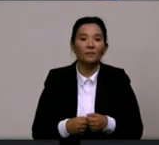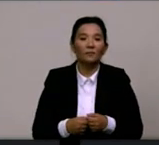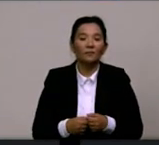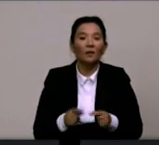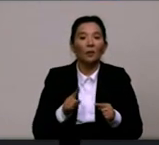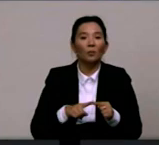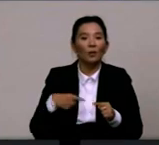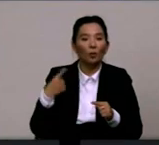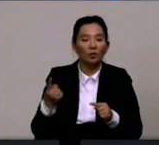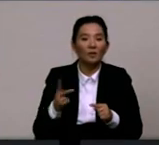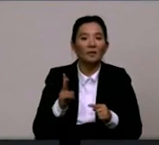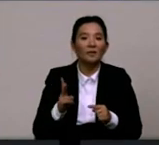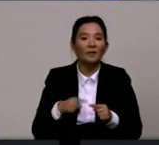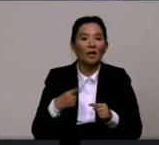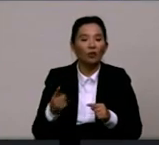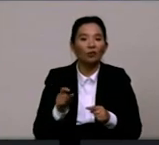Переходим